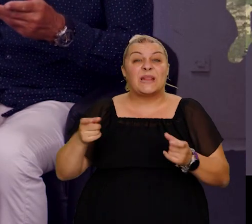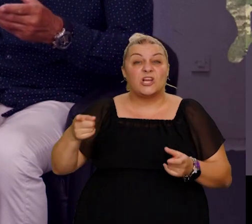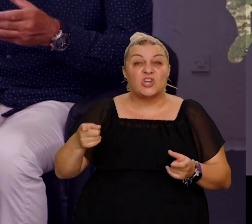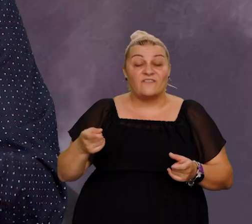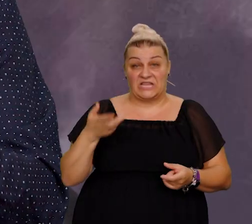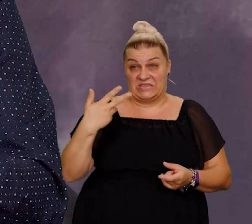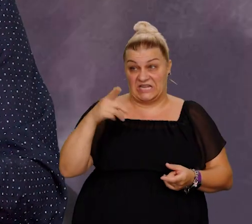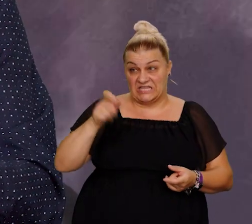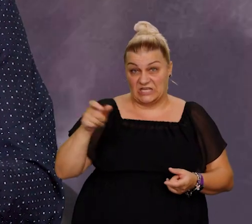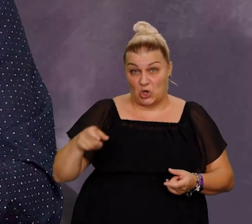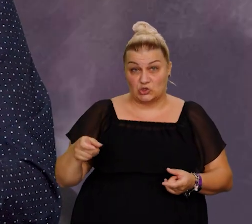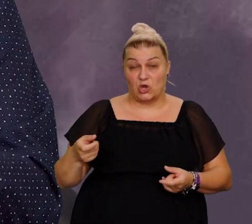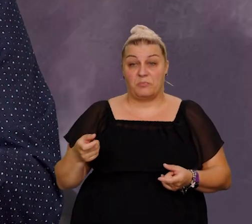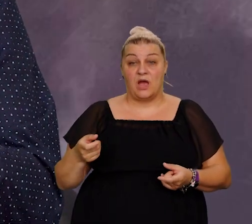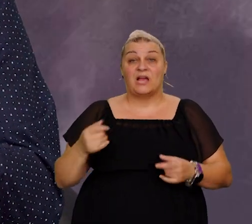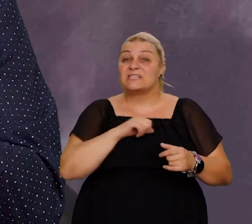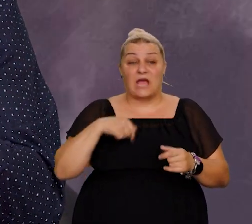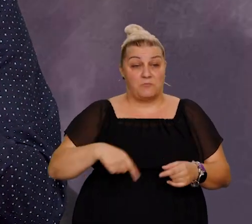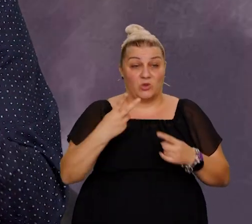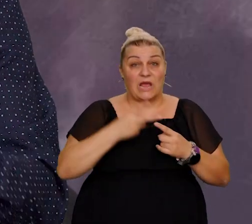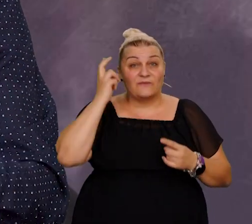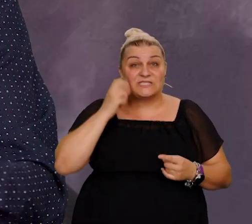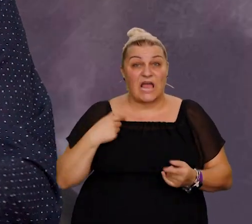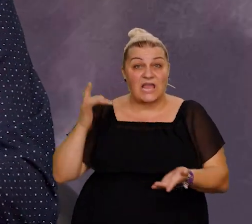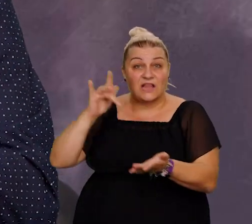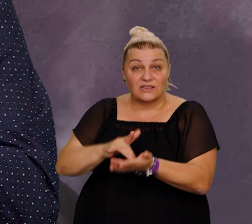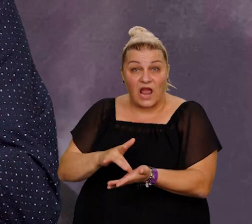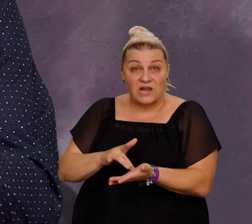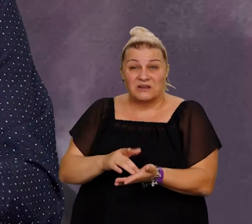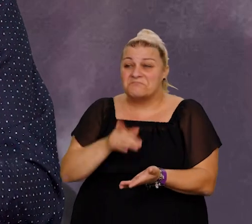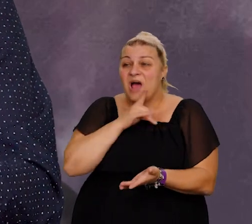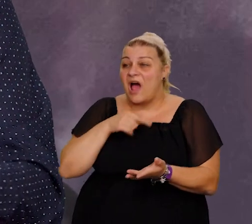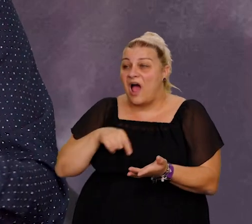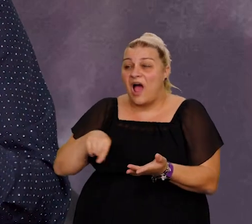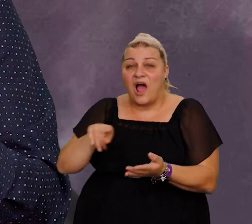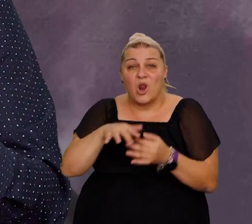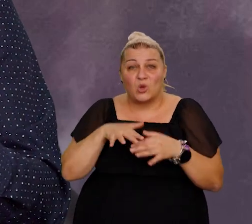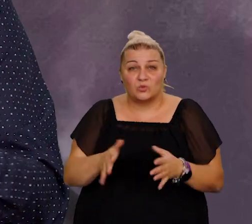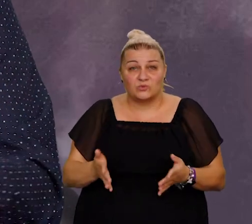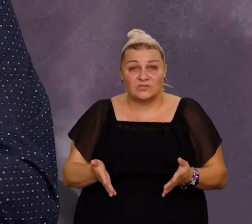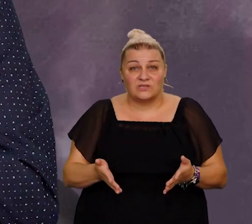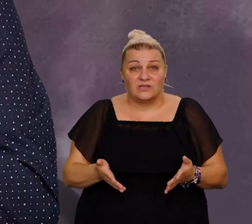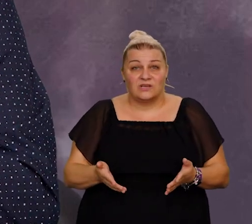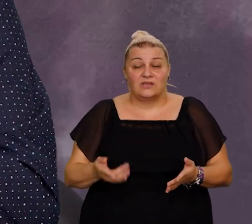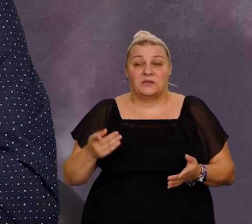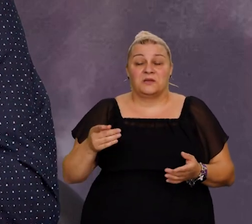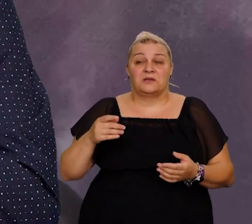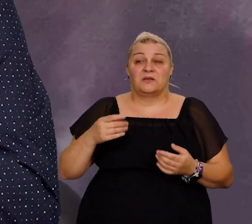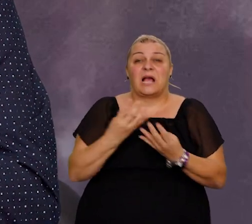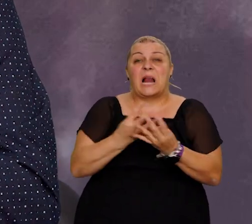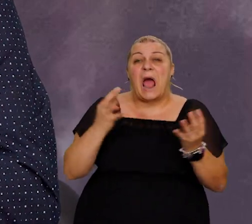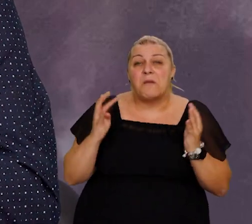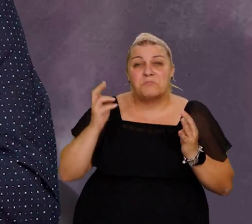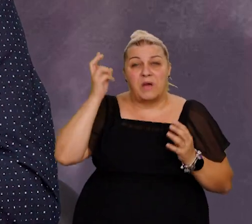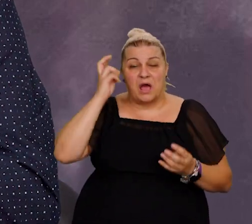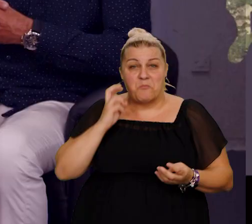su morali biti klapu zapojnika HRM-a, zamjenika, da. 10 ljudi sa strane.